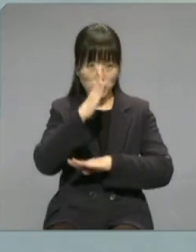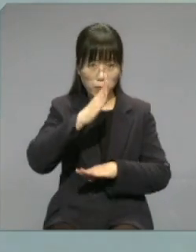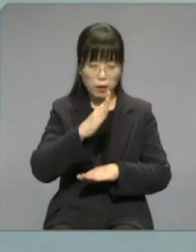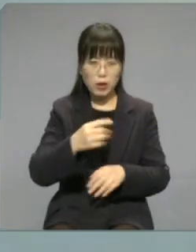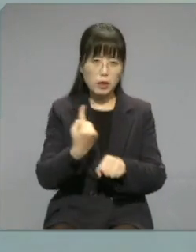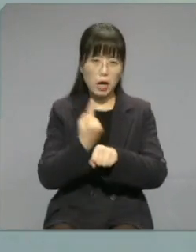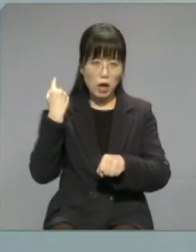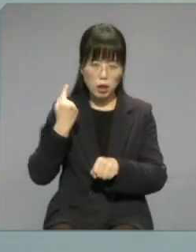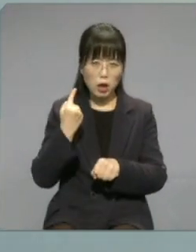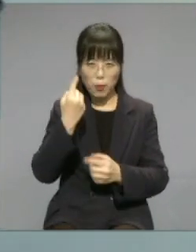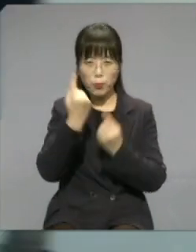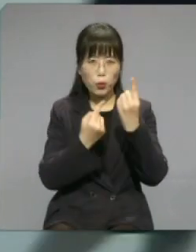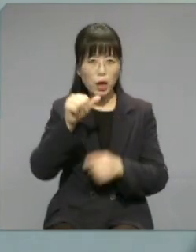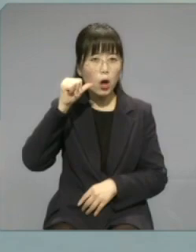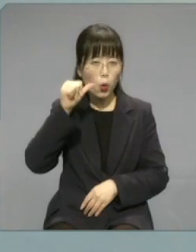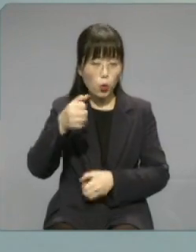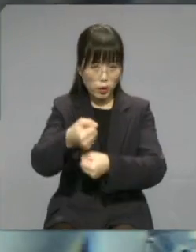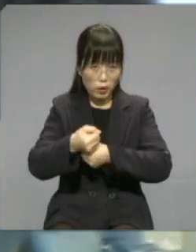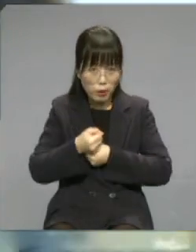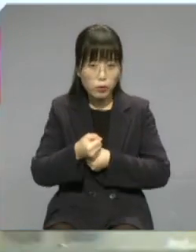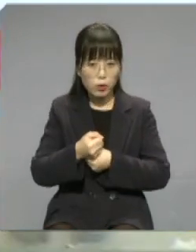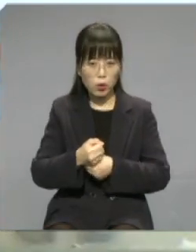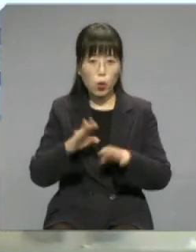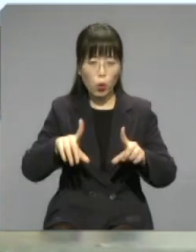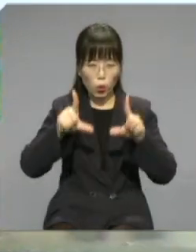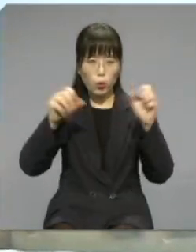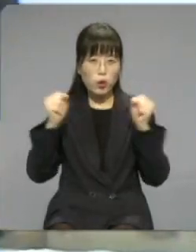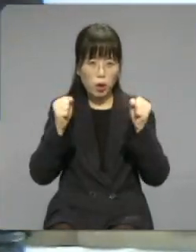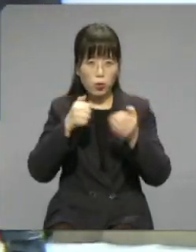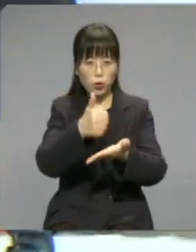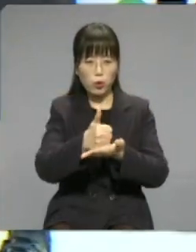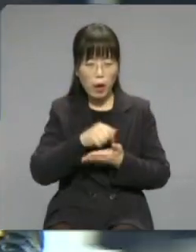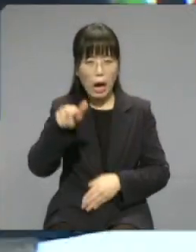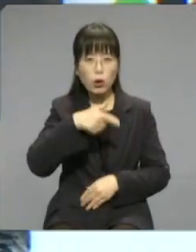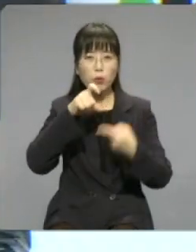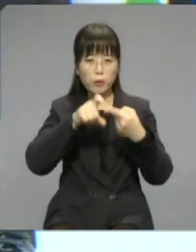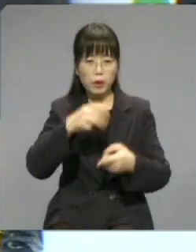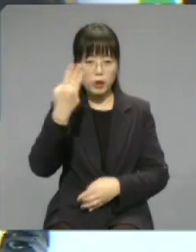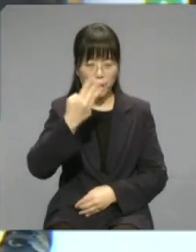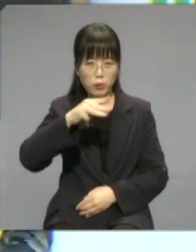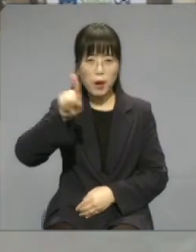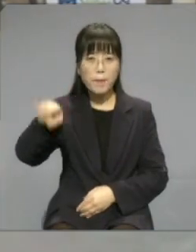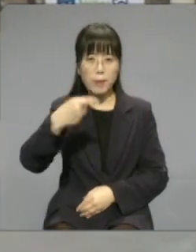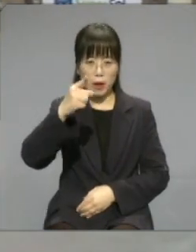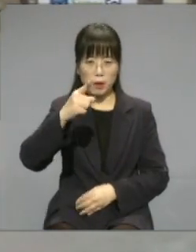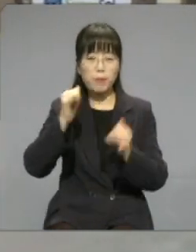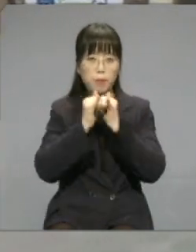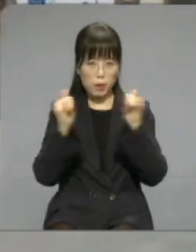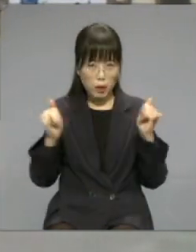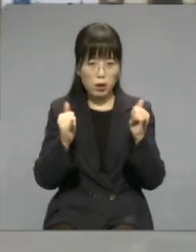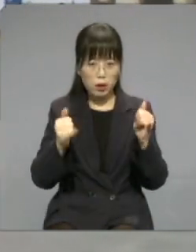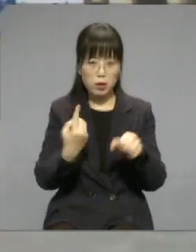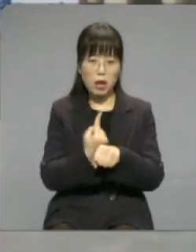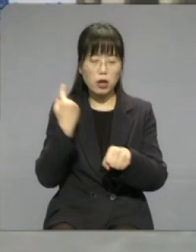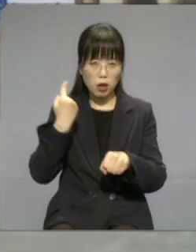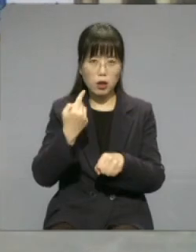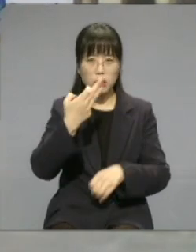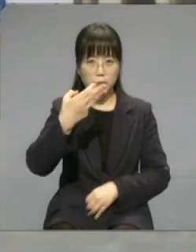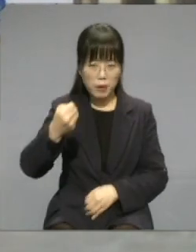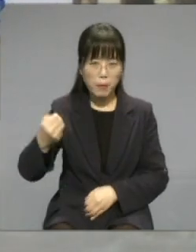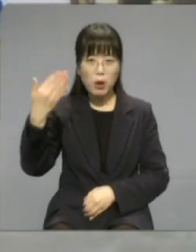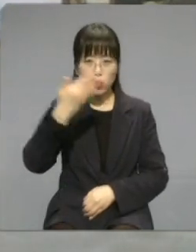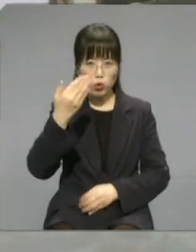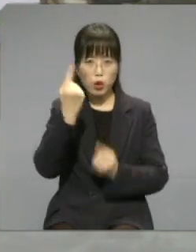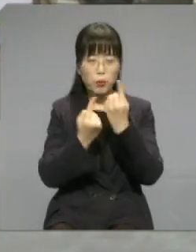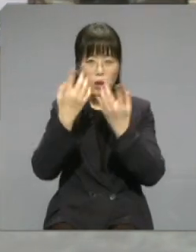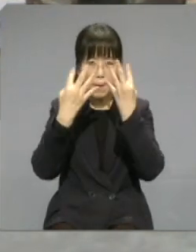돌파는 지난해보다 5일 단축됐고 올겨울 이용객은 하루 평균 3,100여 명 수준으로 지난해 13만 9천여